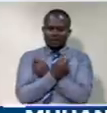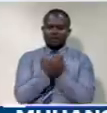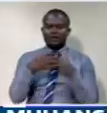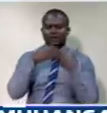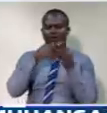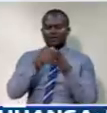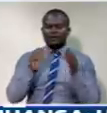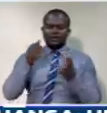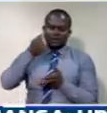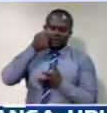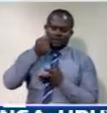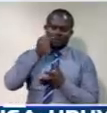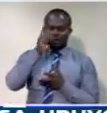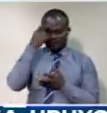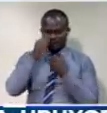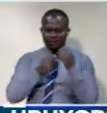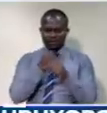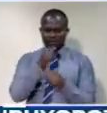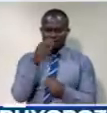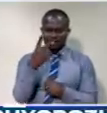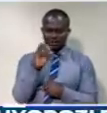rigena ingengo y'imari ya leta y'umwaka wa